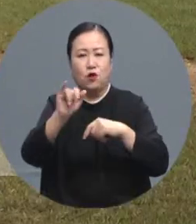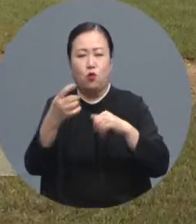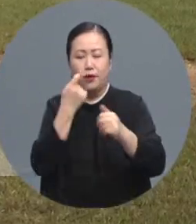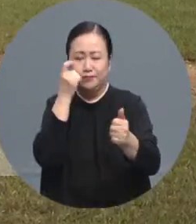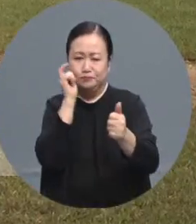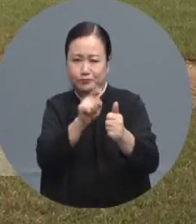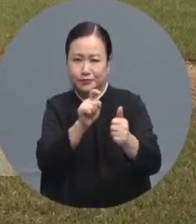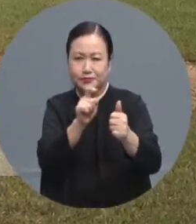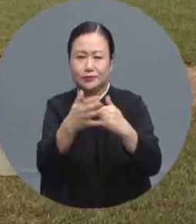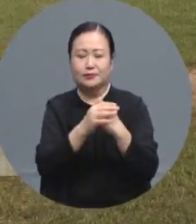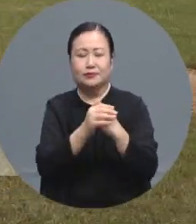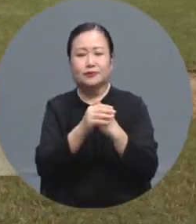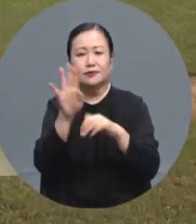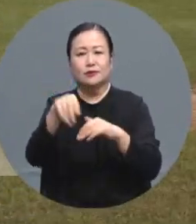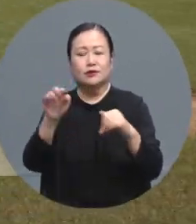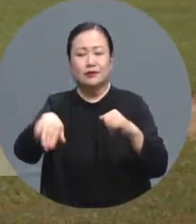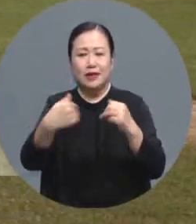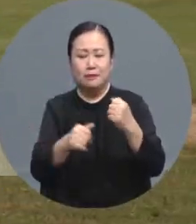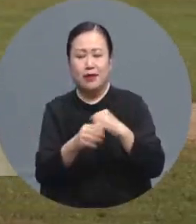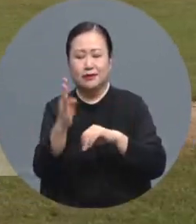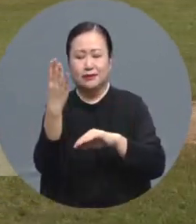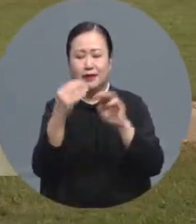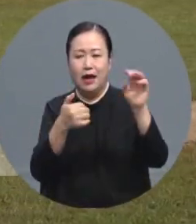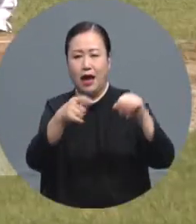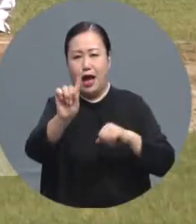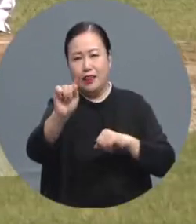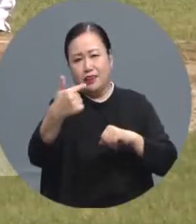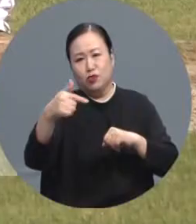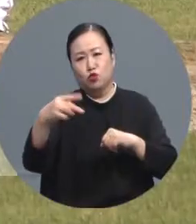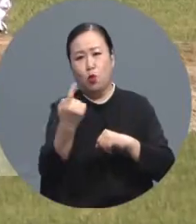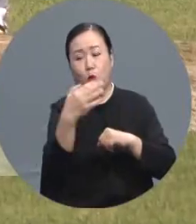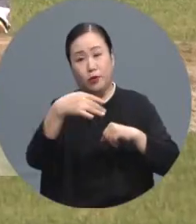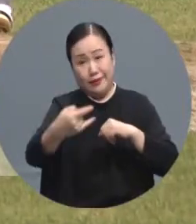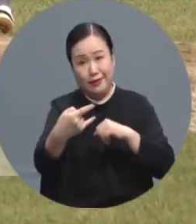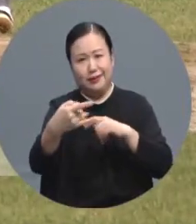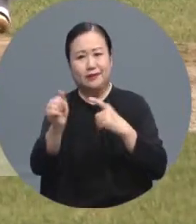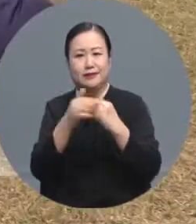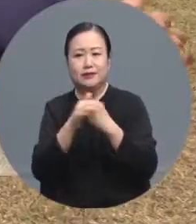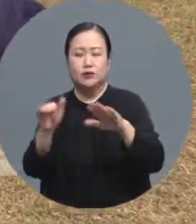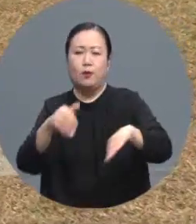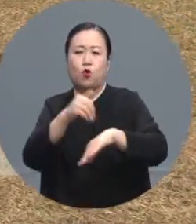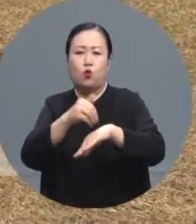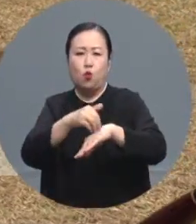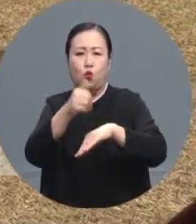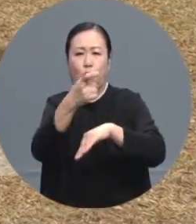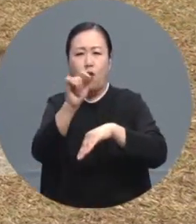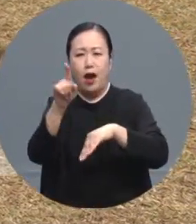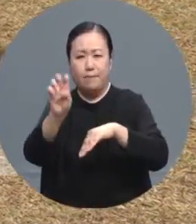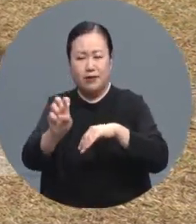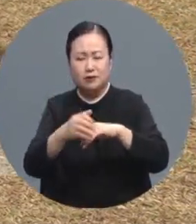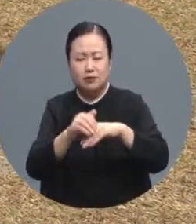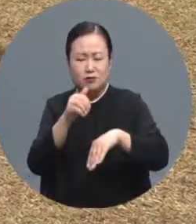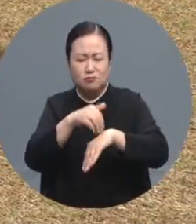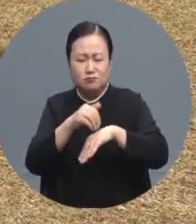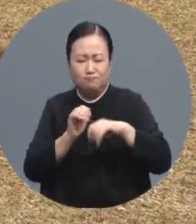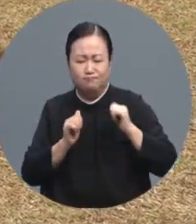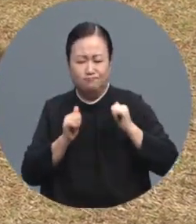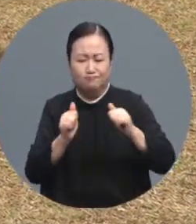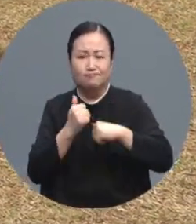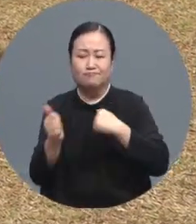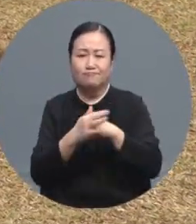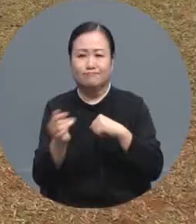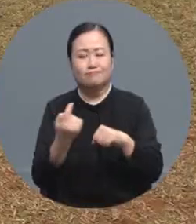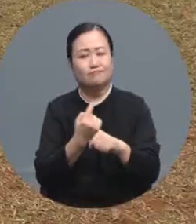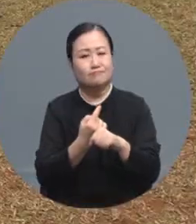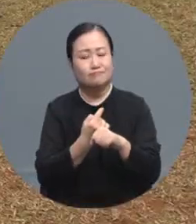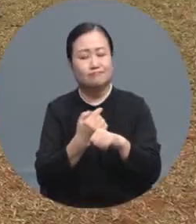점찍은 후계자, 롯데의 유력한 차세대 4번 타자 한동희는 이번 괌 스프링 캠프에서 누구보다 훈련에 열심입니다.